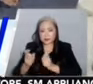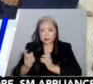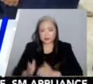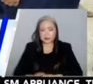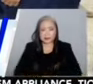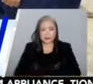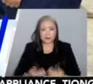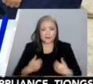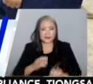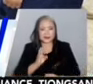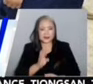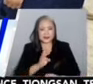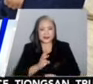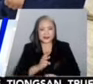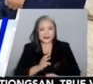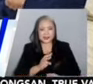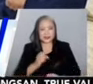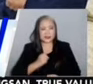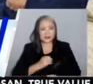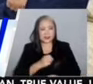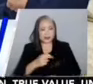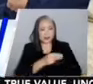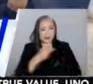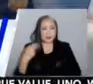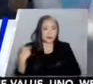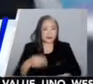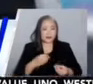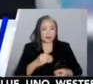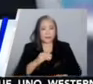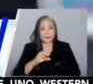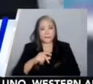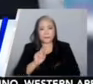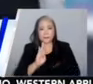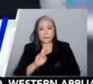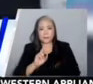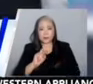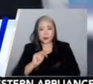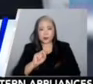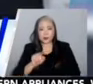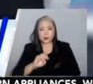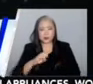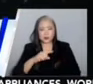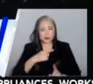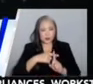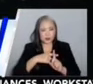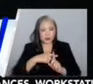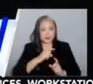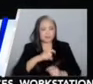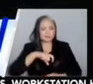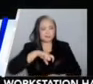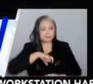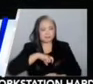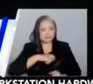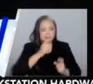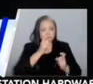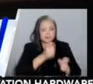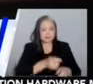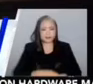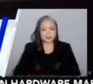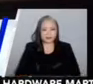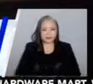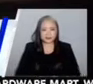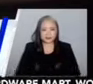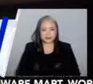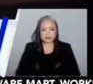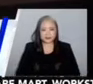ang ginawaran ng Bronze Cross dahil sa mabilis na pagresponde sa kabila ng pangaharang ng China. Sakay ng BRP Sintangan, nakarating na sa